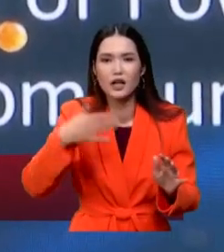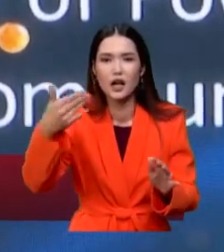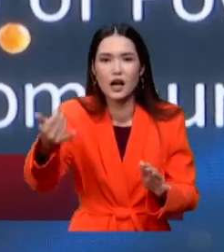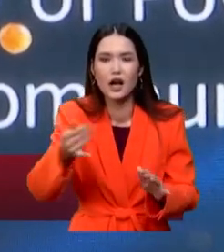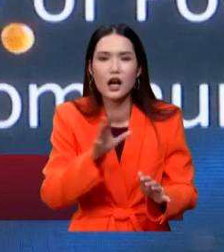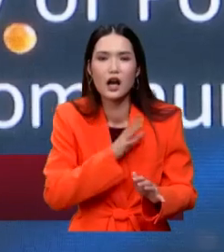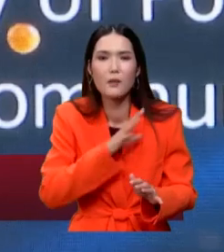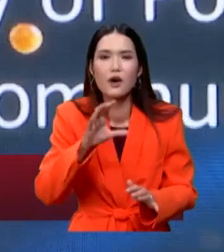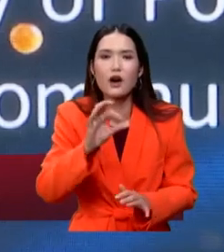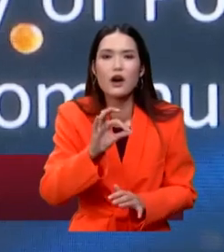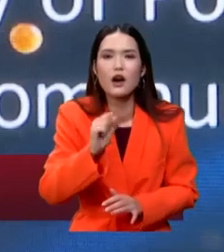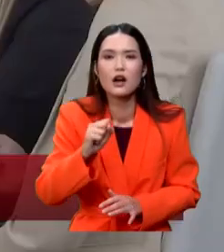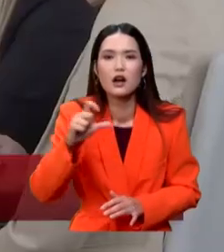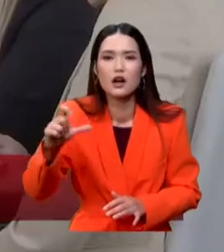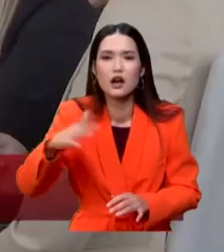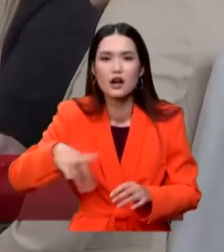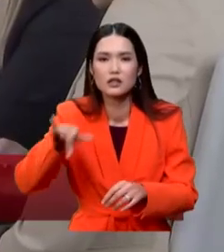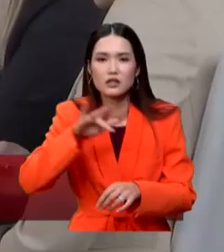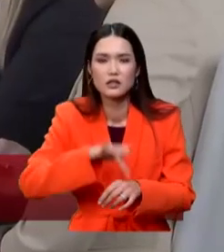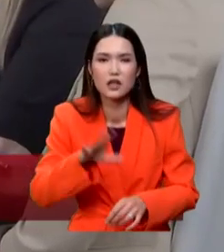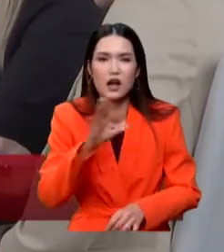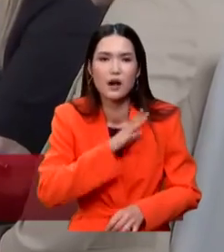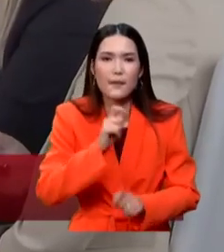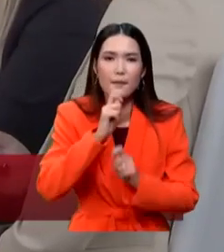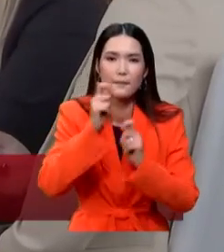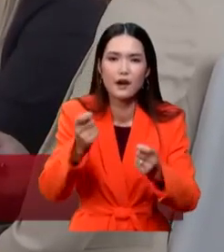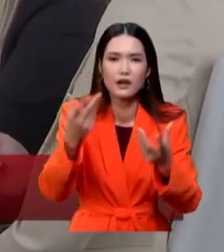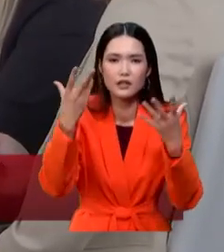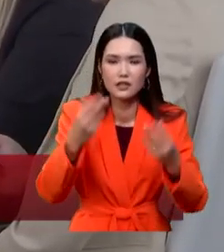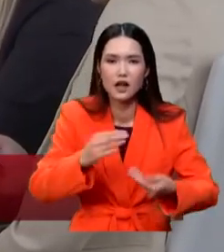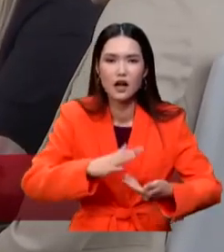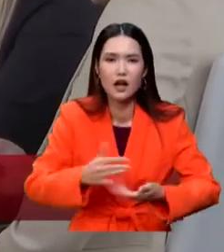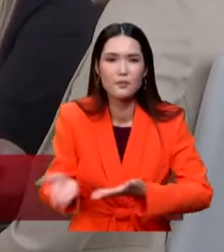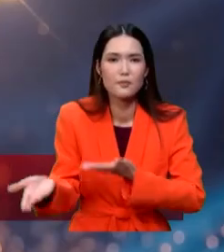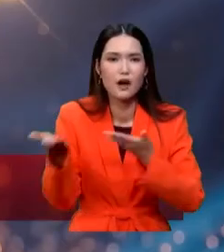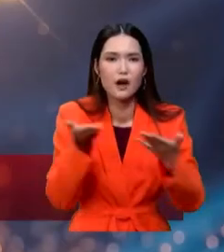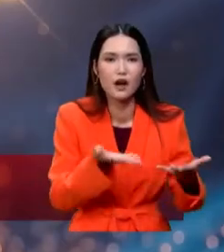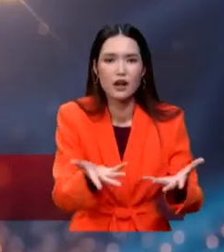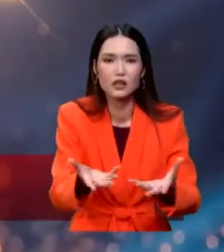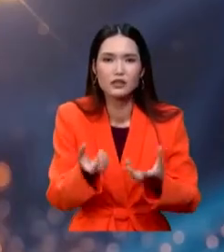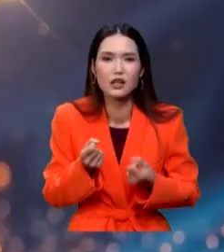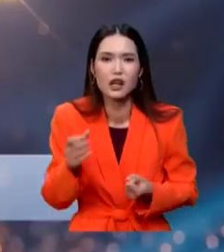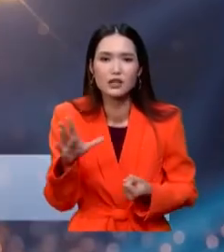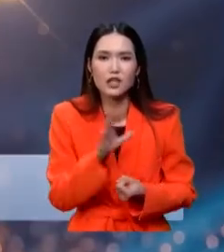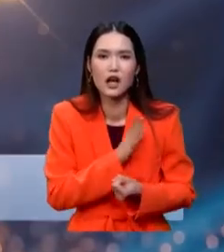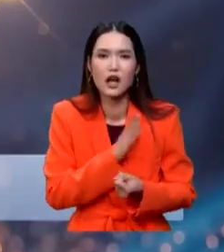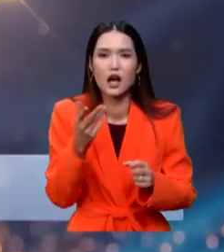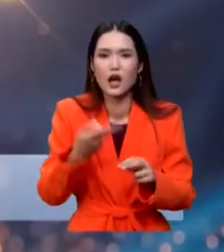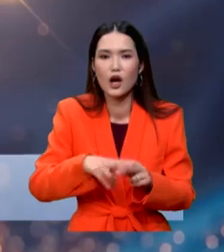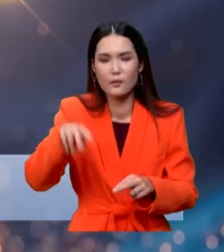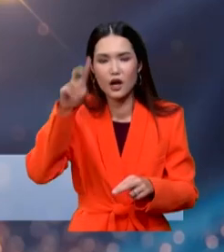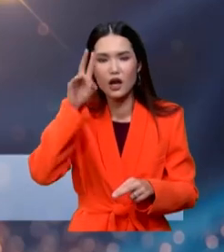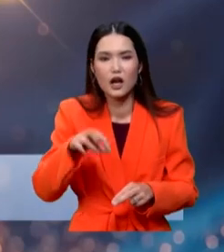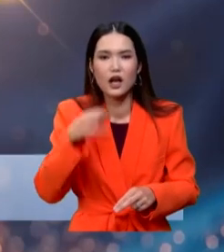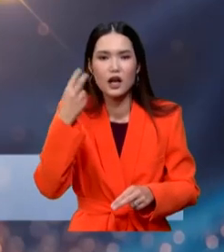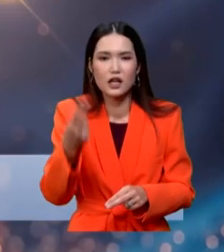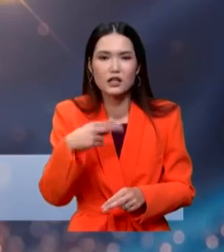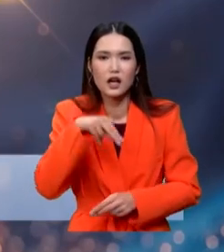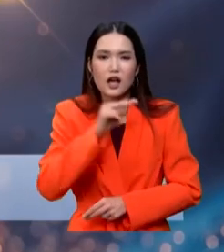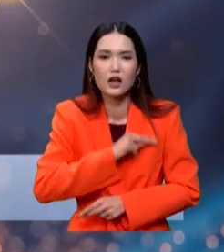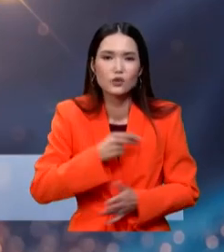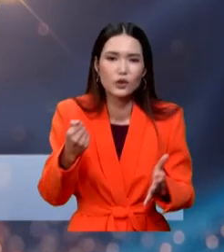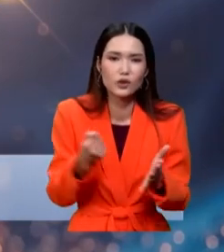Сауд Арабияның Эр-Рияд қаласында өтетін марапаттау рәсіміне шақырту алды. До национального этапа у нас как раз проводилось два